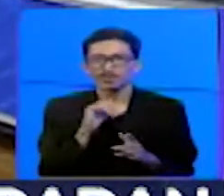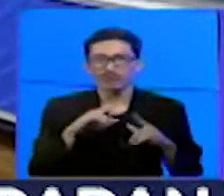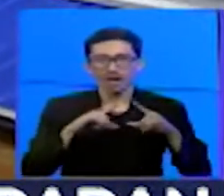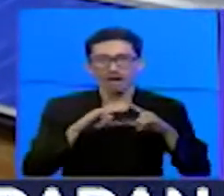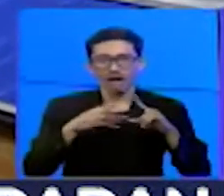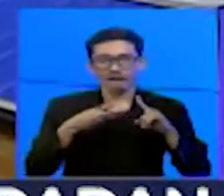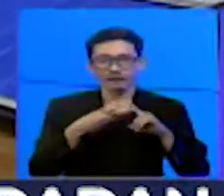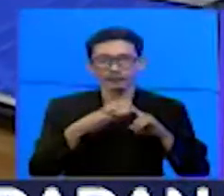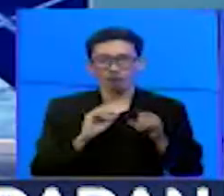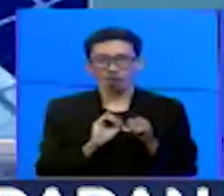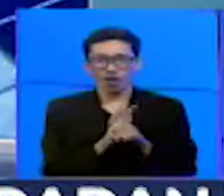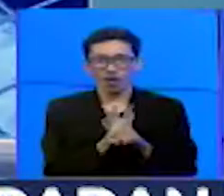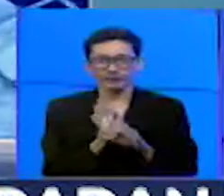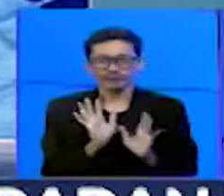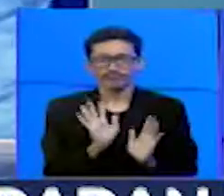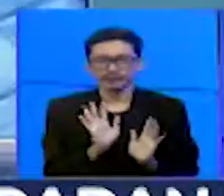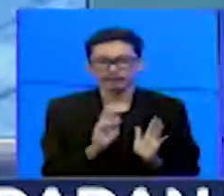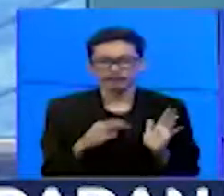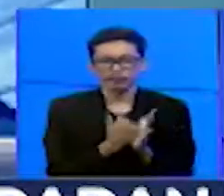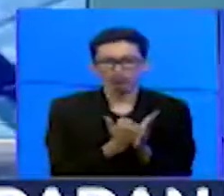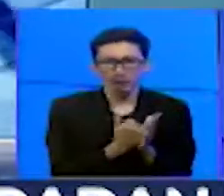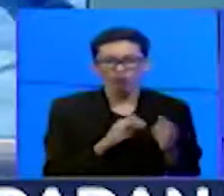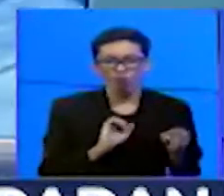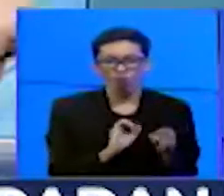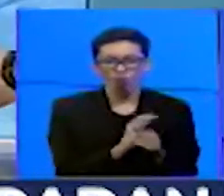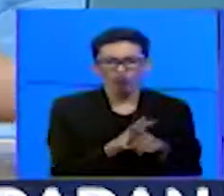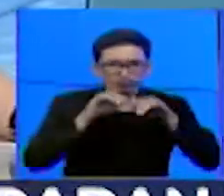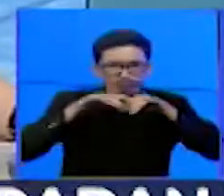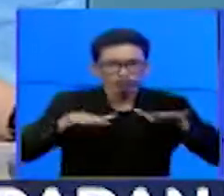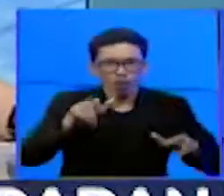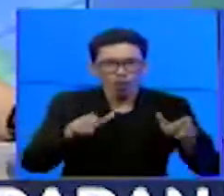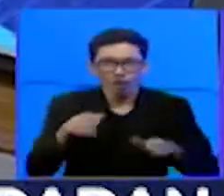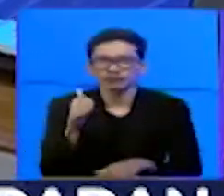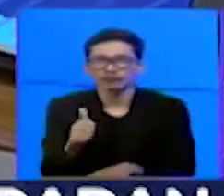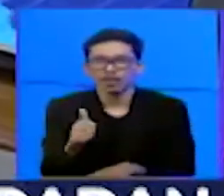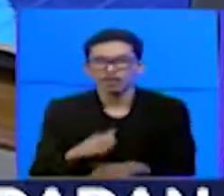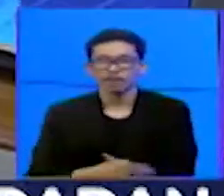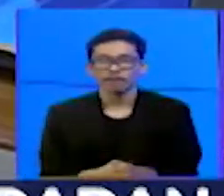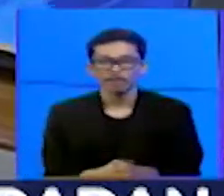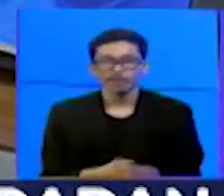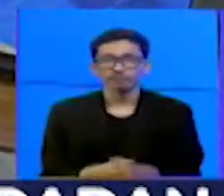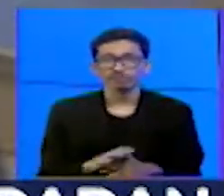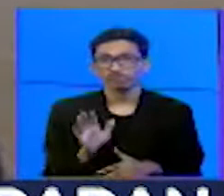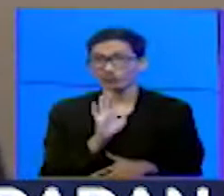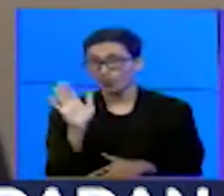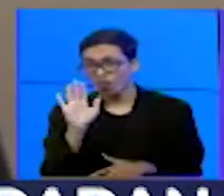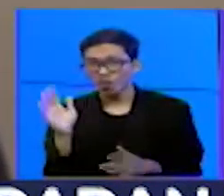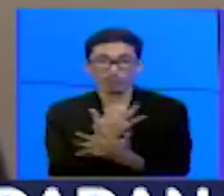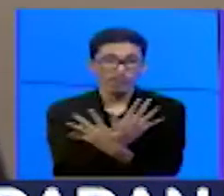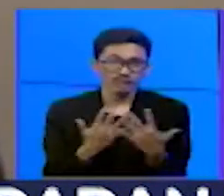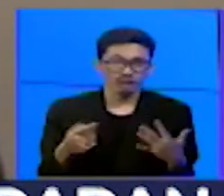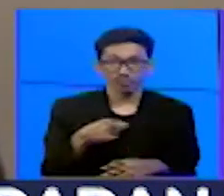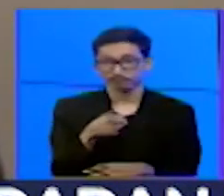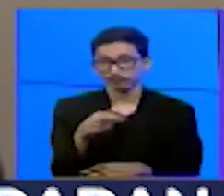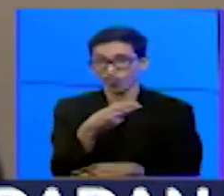namun sebuah pandemi yang bisa menimpa siapa saja dan di mana saja. Silakan Mbak Irma. Ya. Ya baik, kepada masyarakat